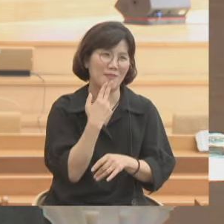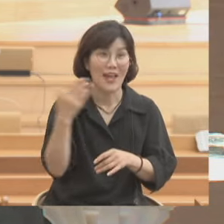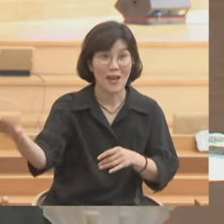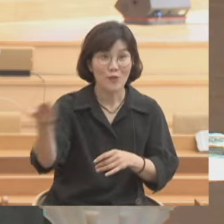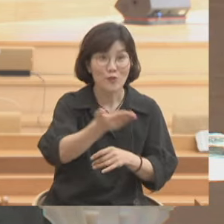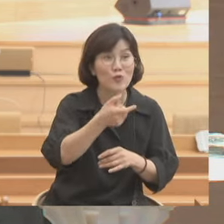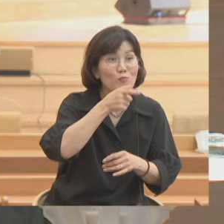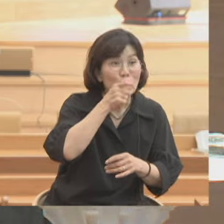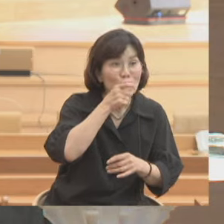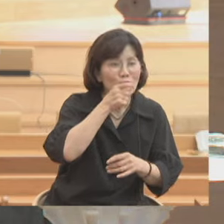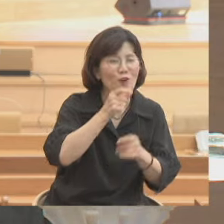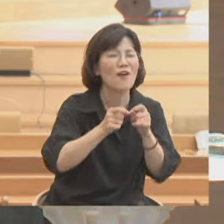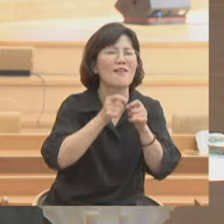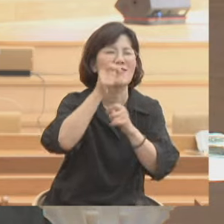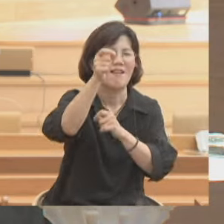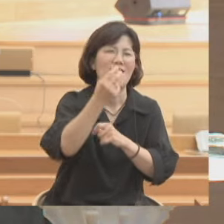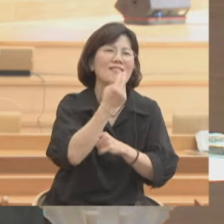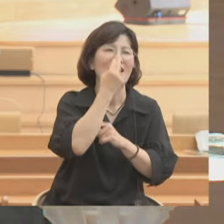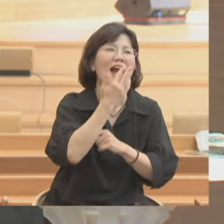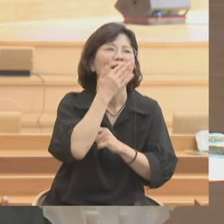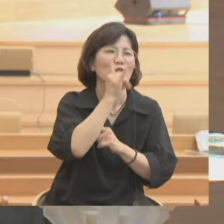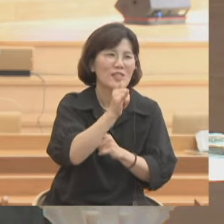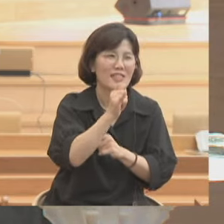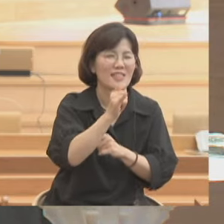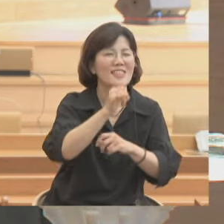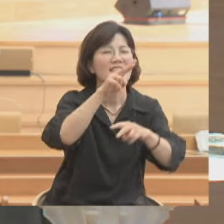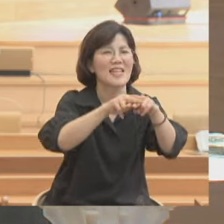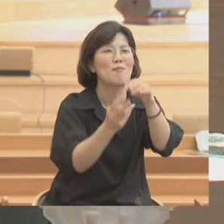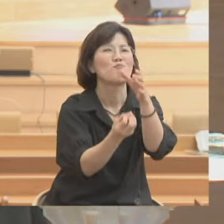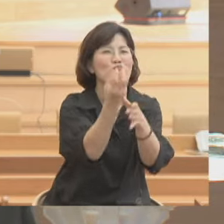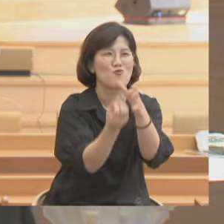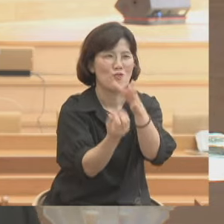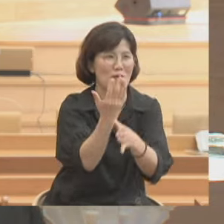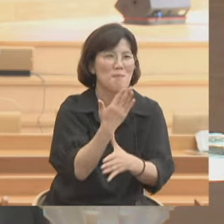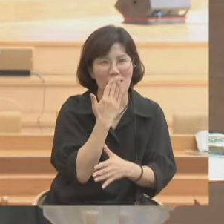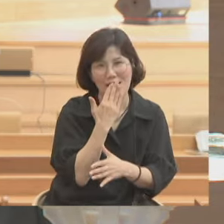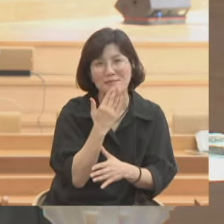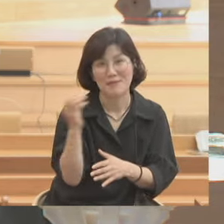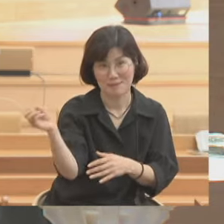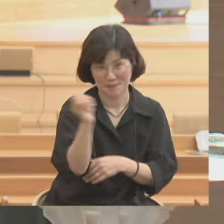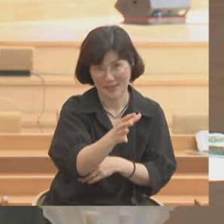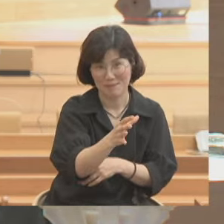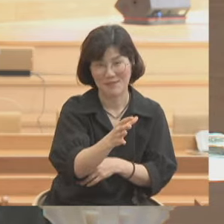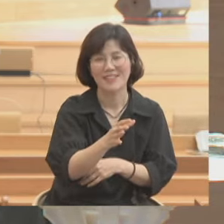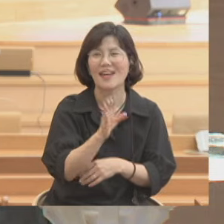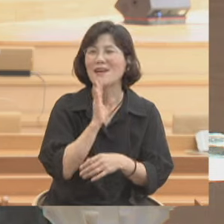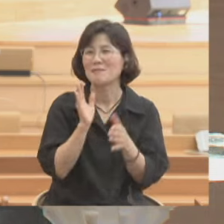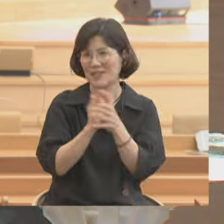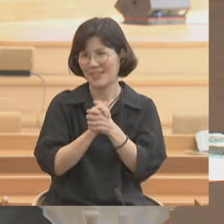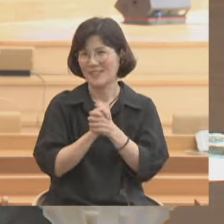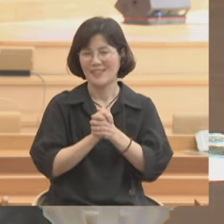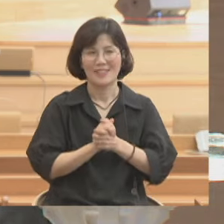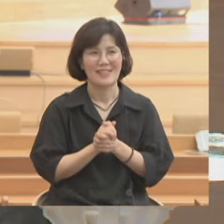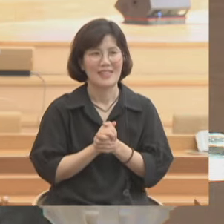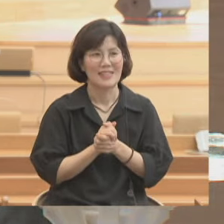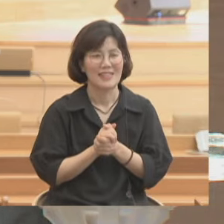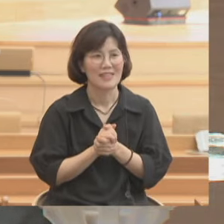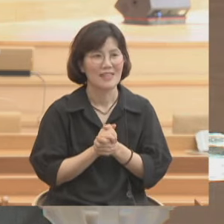그 속에서 영생하도록 솟아나는 샘물이 되리라. 할렐루야. 아멘. 아멘이십니까? 아멘.